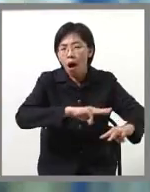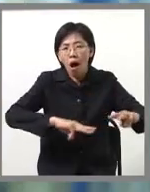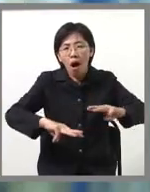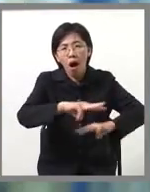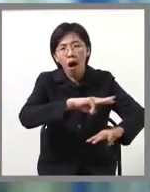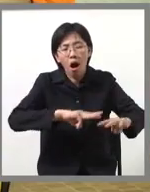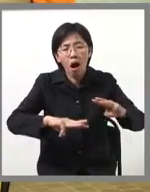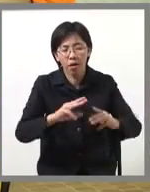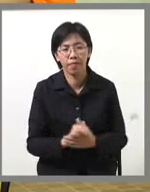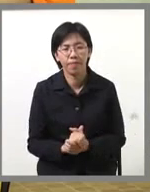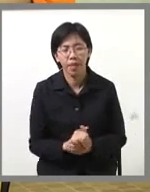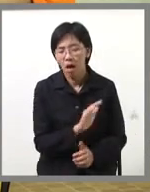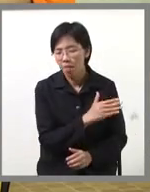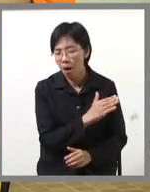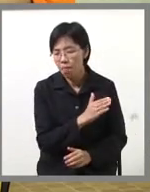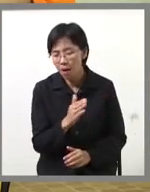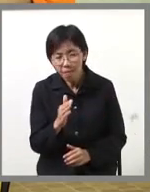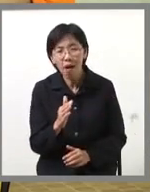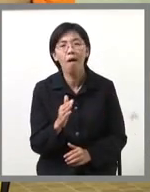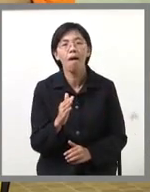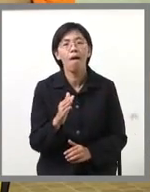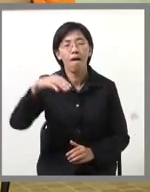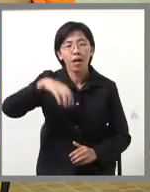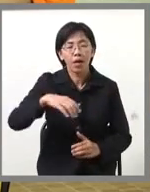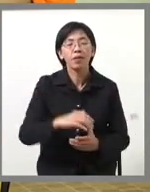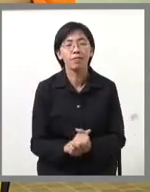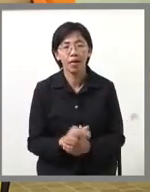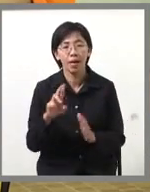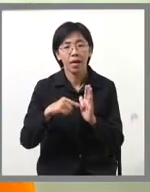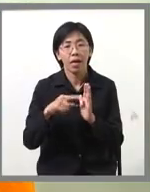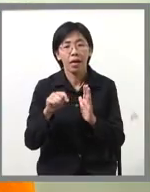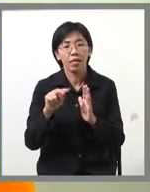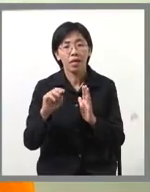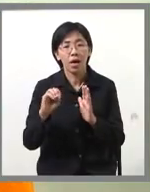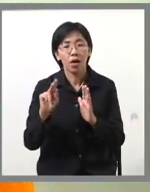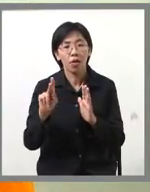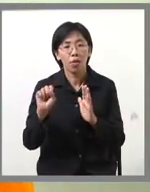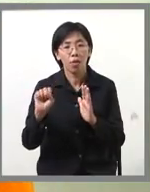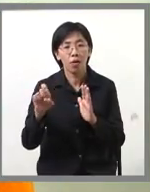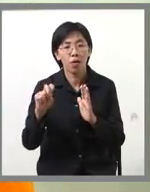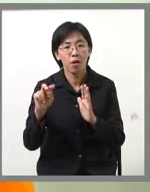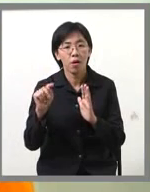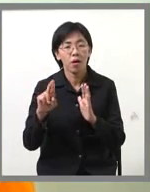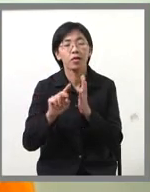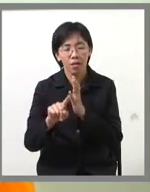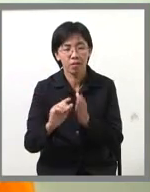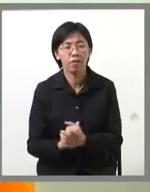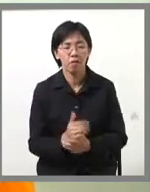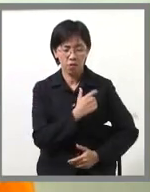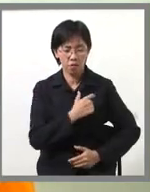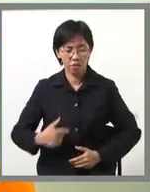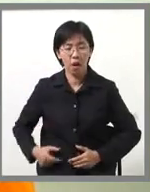ยจนมาถึงกรุงรัตนโกสินทร์สมัยรัชกาลที่